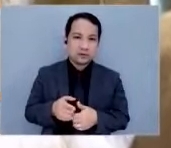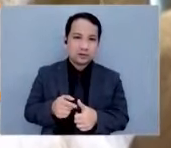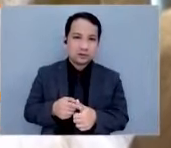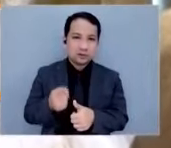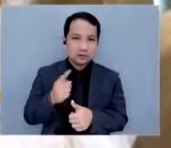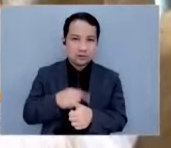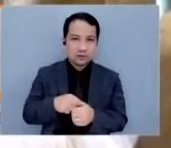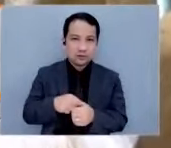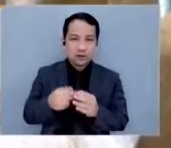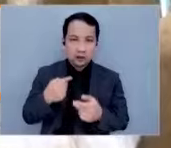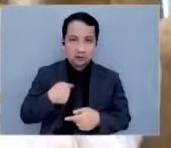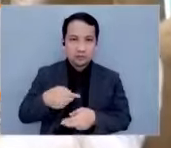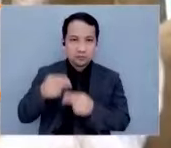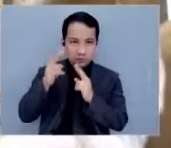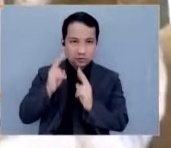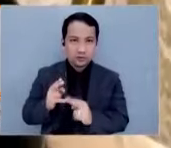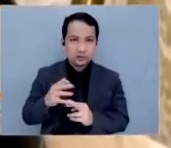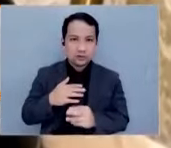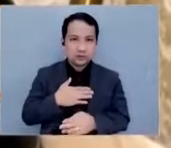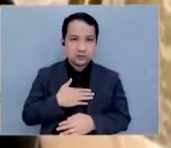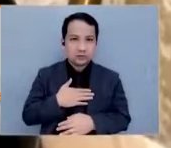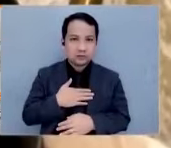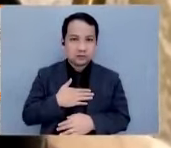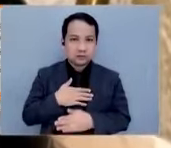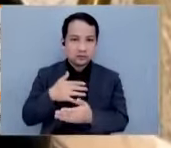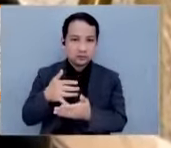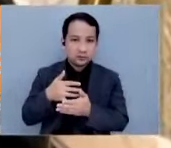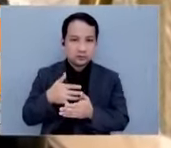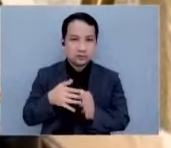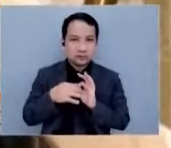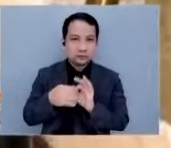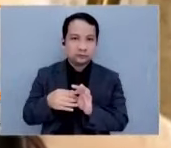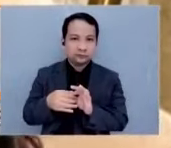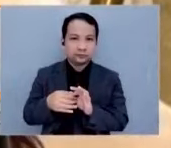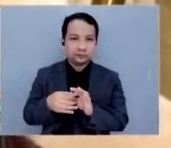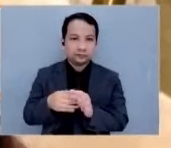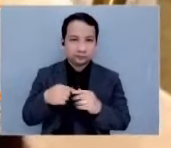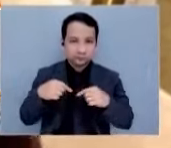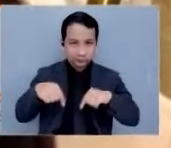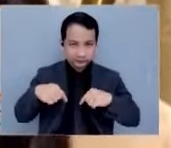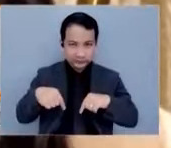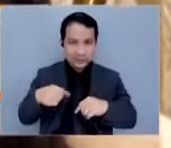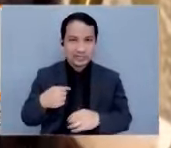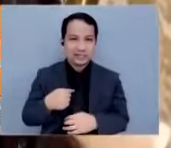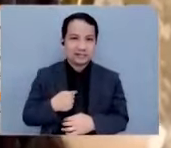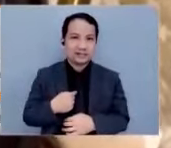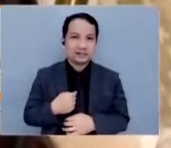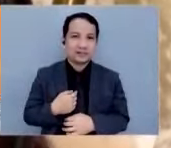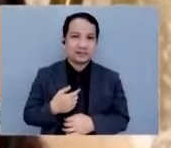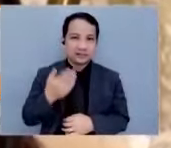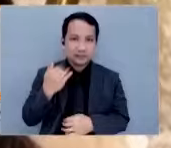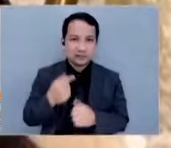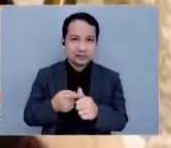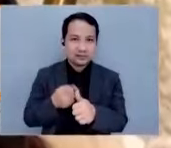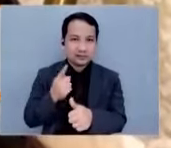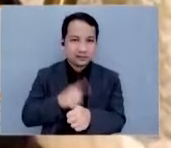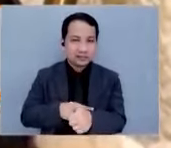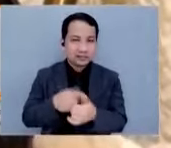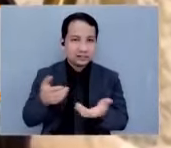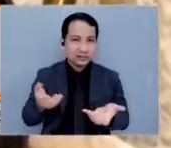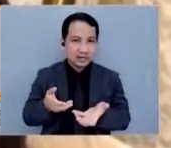honored for getting the award. I was so nervous. Why? It's also my first time,